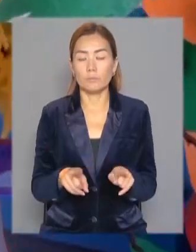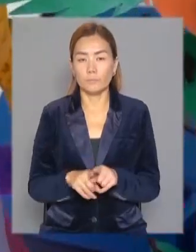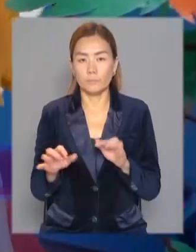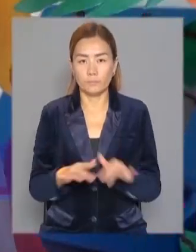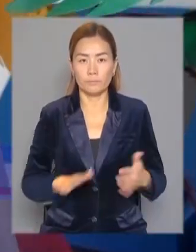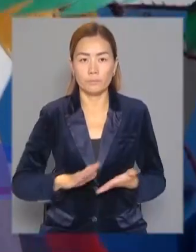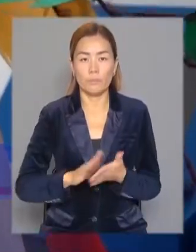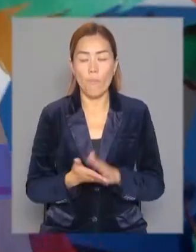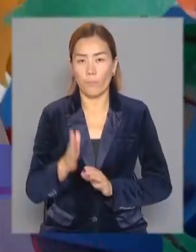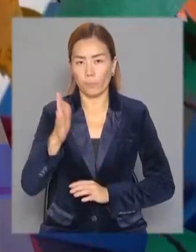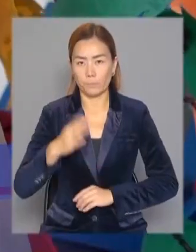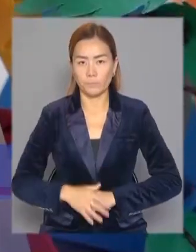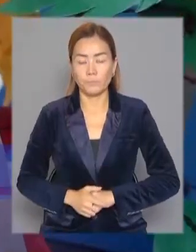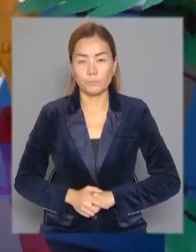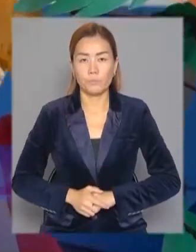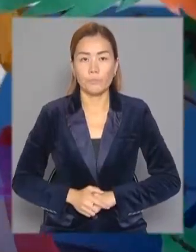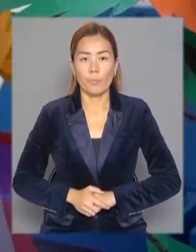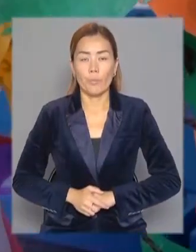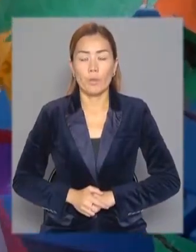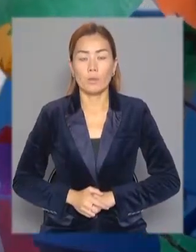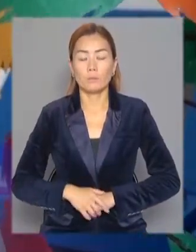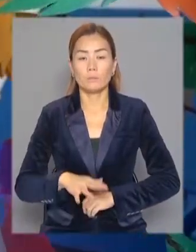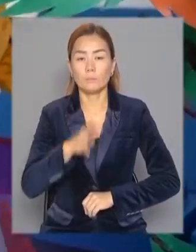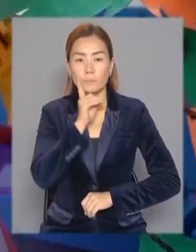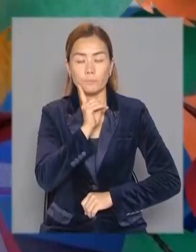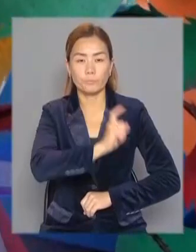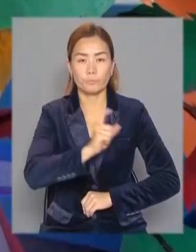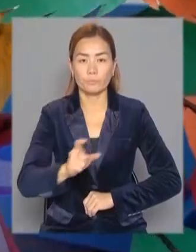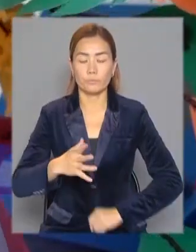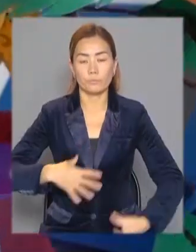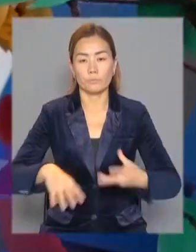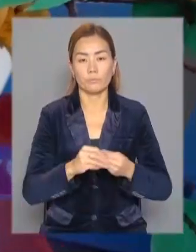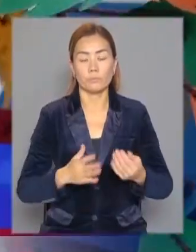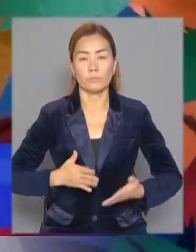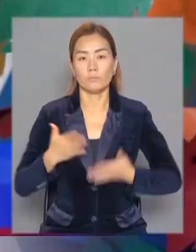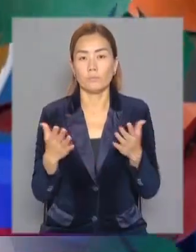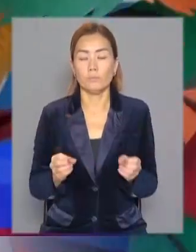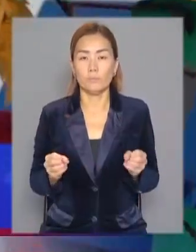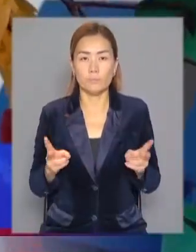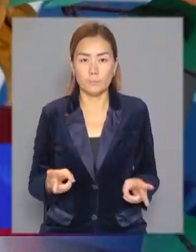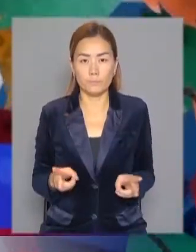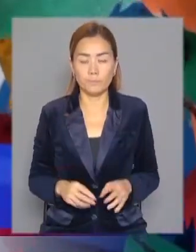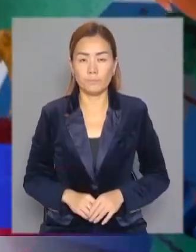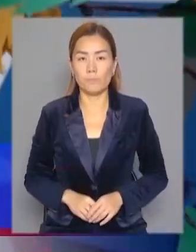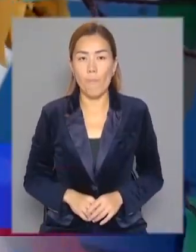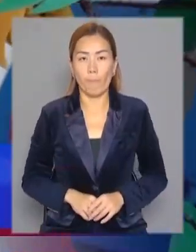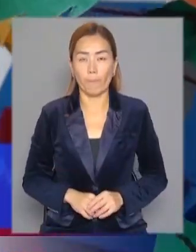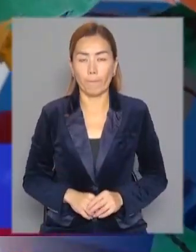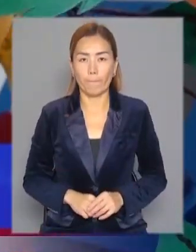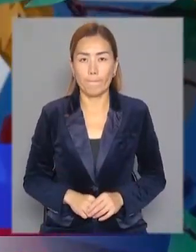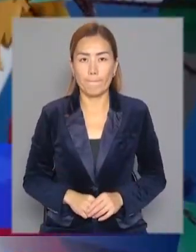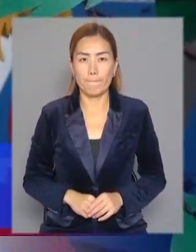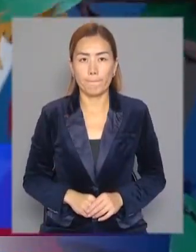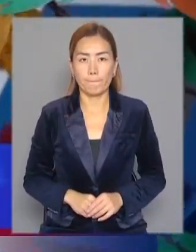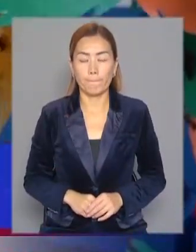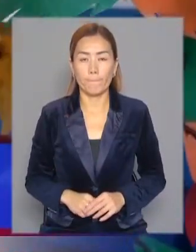іс-шаралар ұйымдастырылса, осы жердегі отырған уақытша азаматшалардың көңілдерін көтеріңкі бір серпілтіп қалу жөнінде,